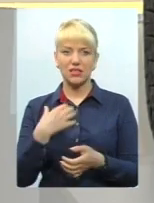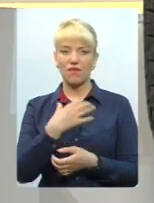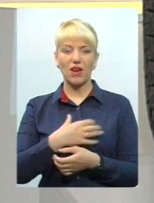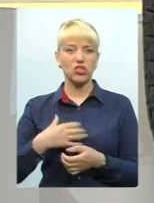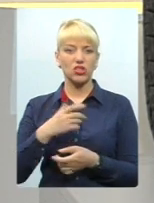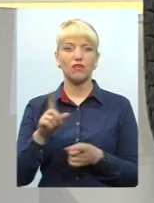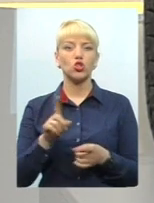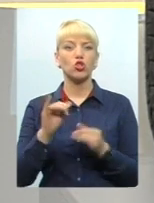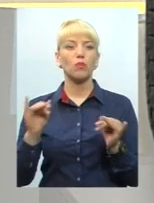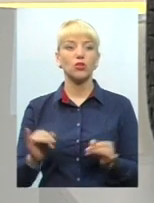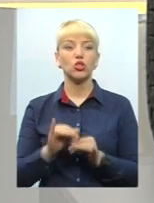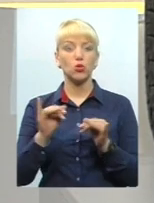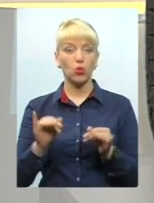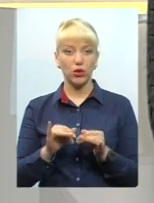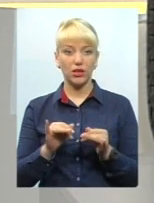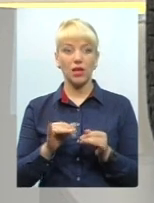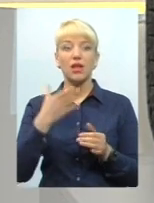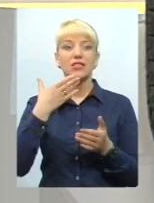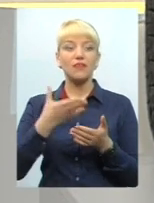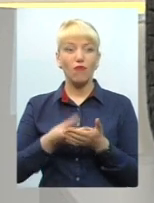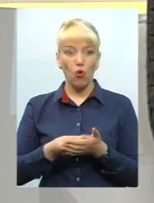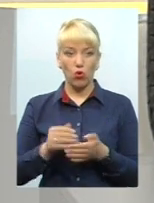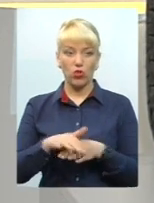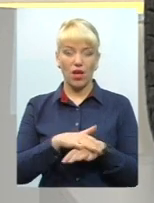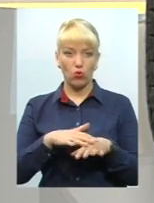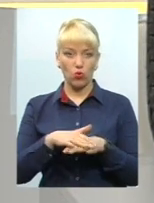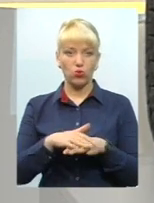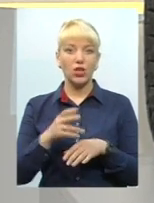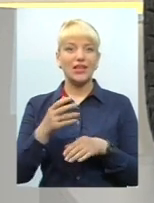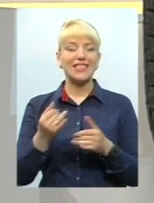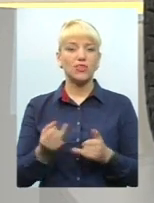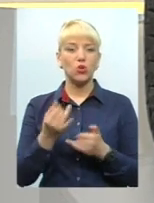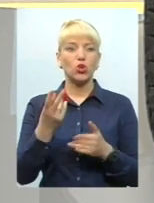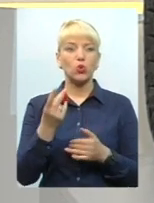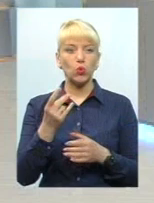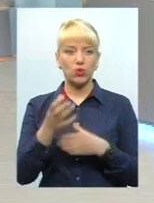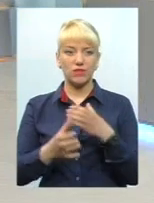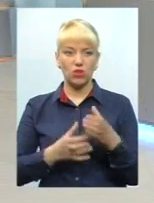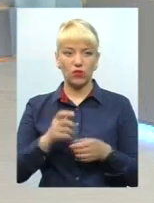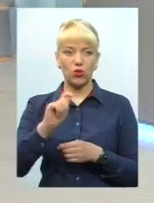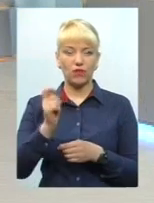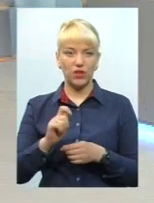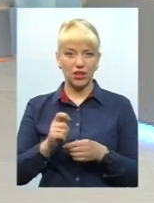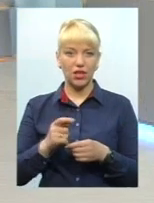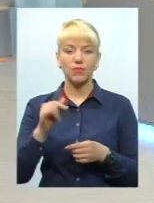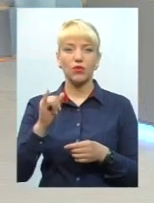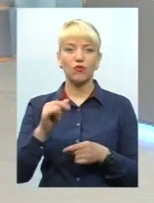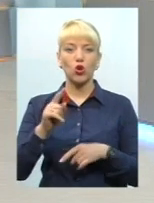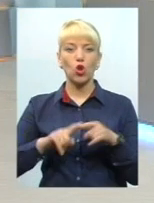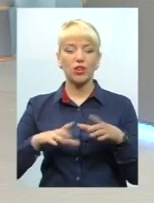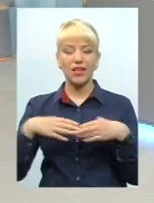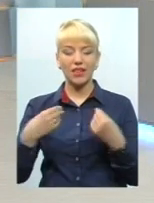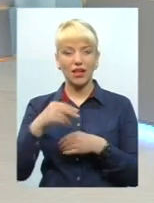аби історія свого народу, історія Другої світової війни в родинах